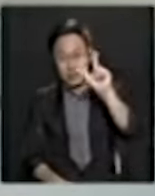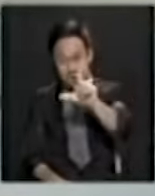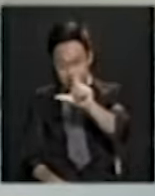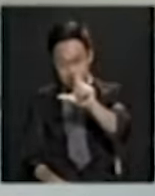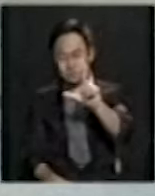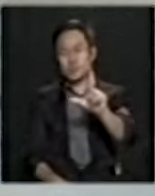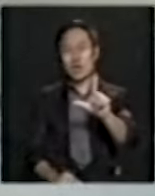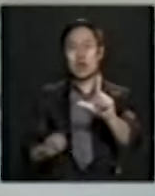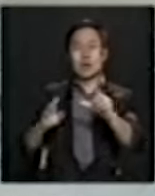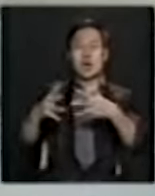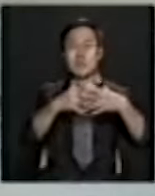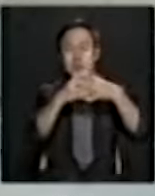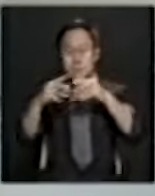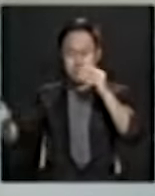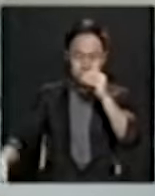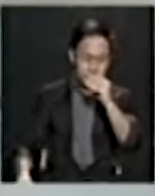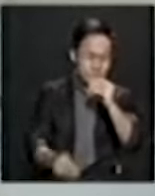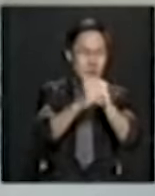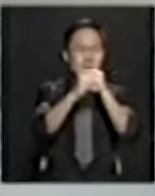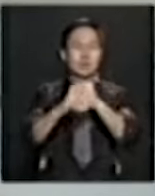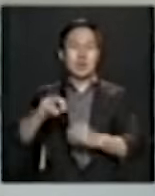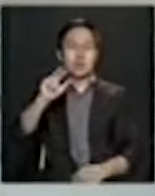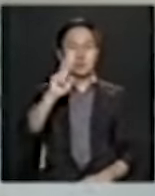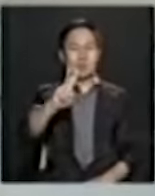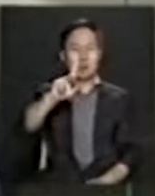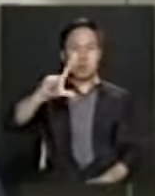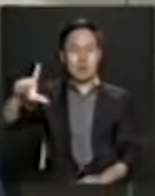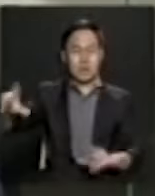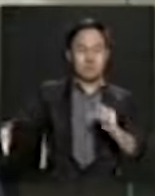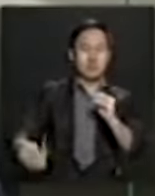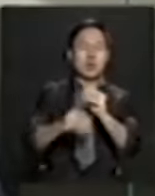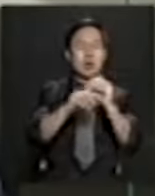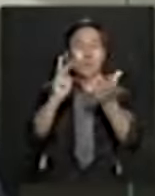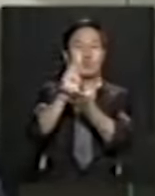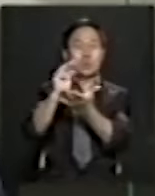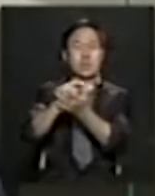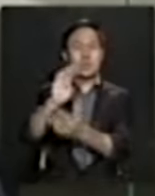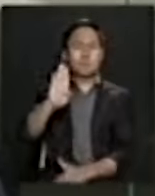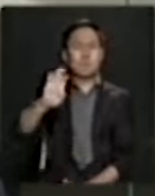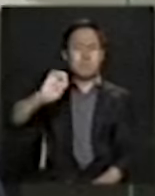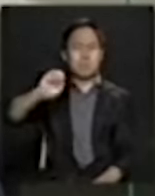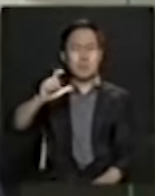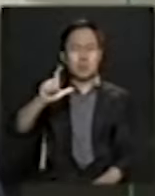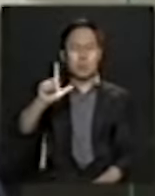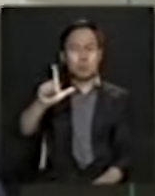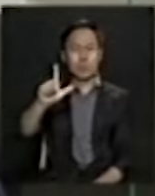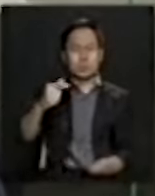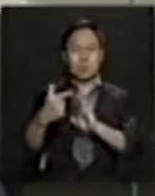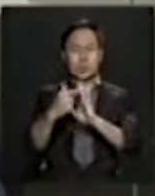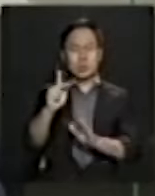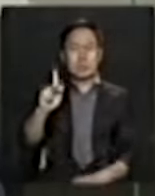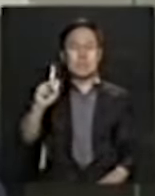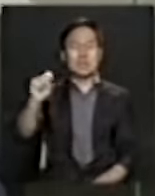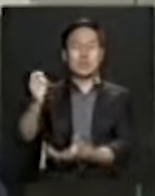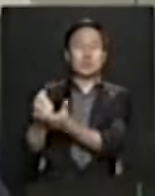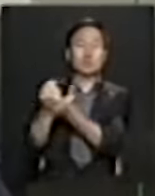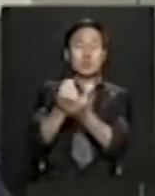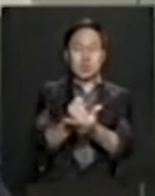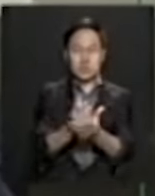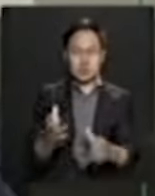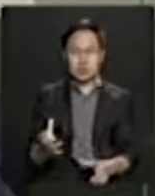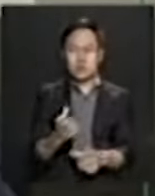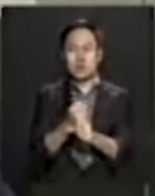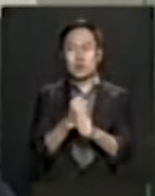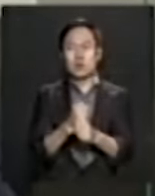นมาเป็น อีก2 เท่านะ โอ้ 2เท่าเพื่อเราจะได้เงินเท่ากันอีกเท่ากับ3สมมุติเรา1 ล้าน คุณ